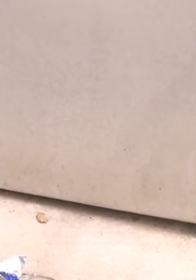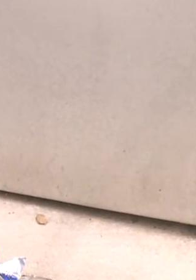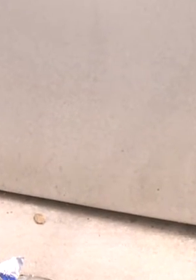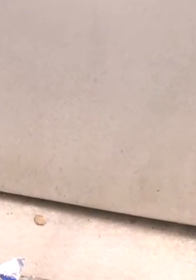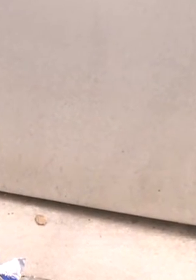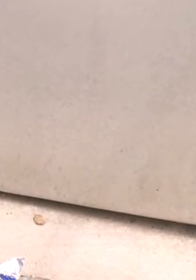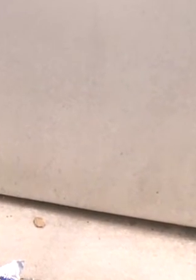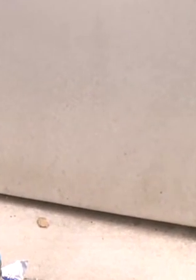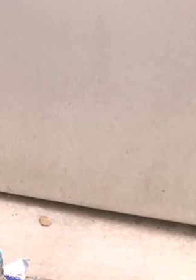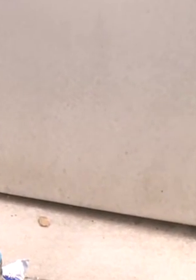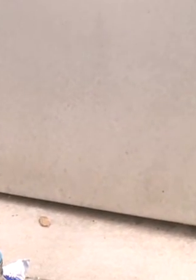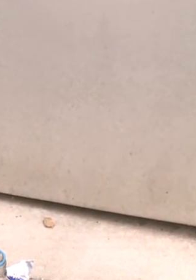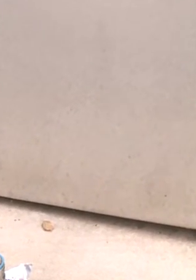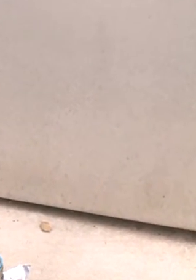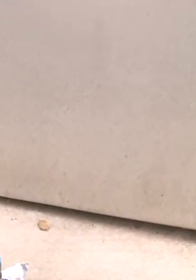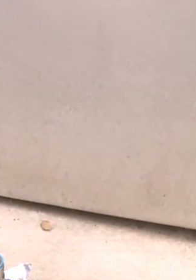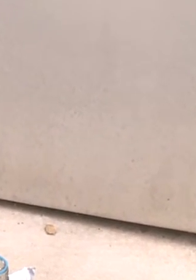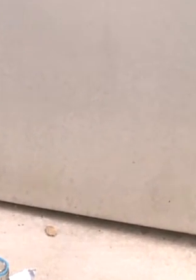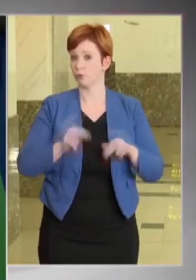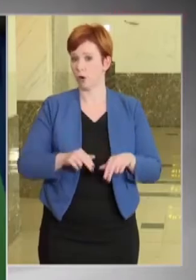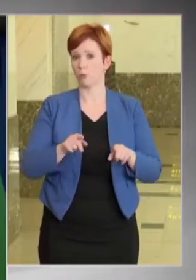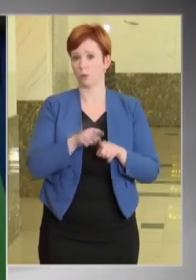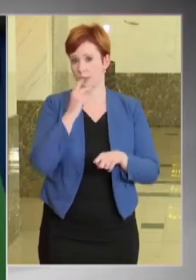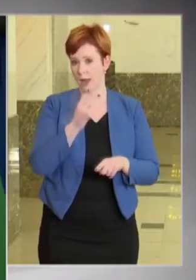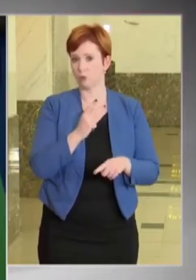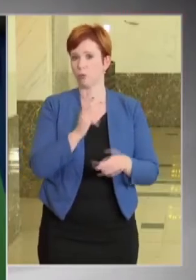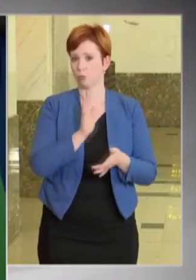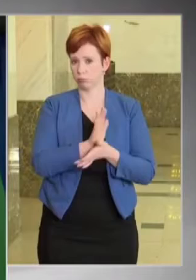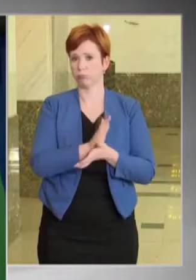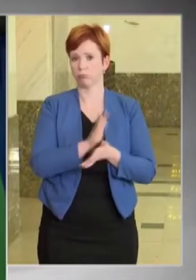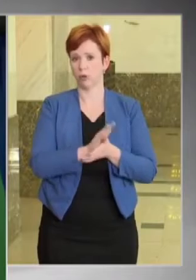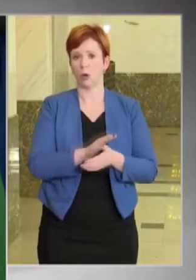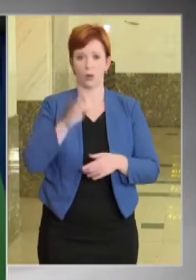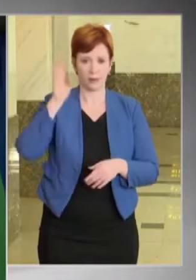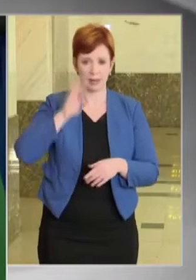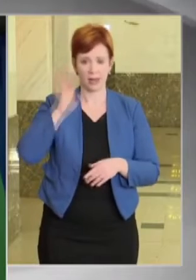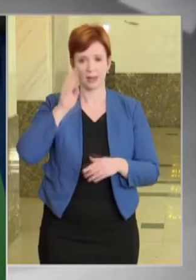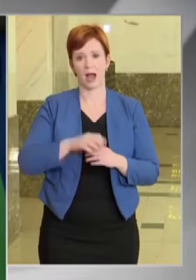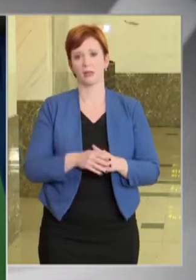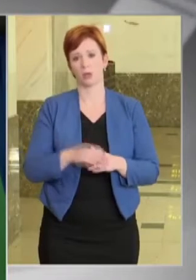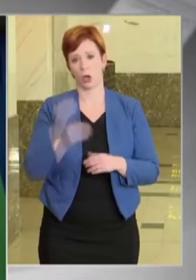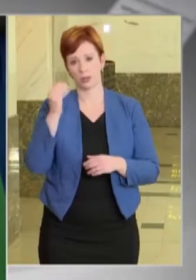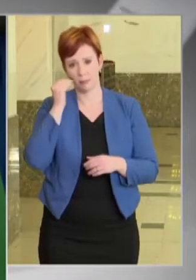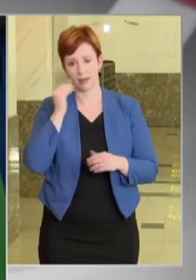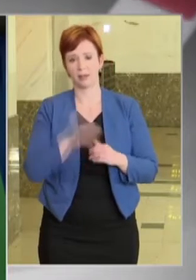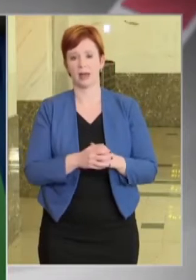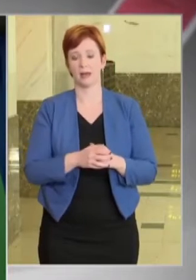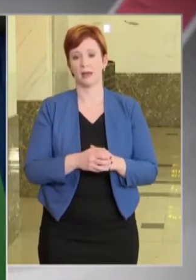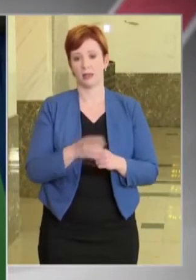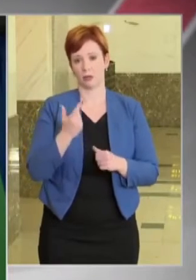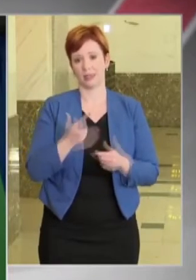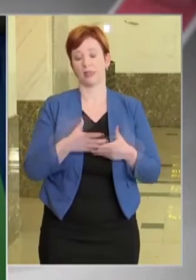már hónapok óta érvényben lévő óvintézkedéseket. Nyíregyháza, Debrecen, ahol ez a két nagy